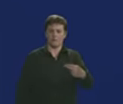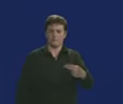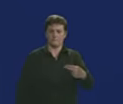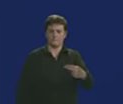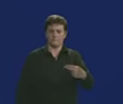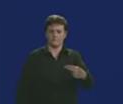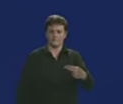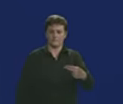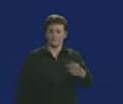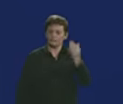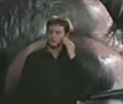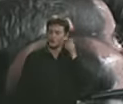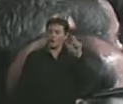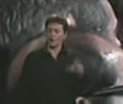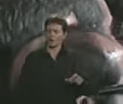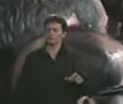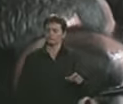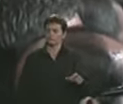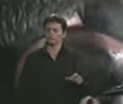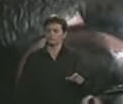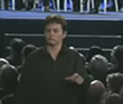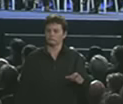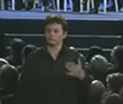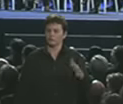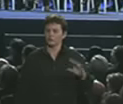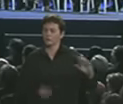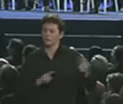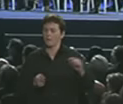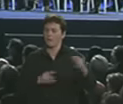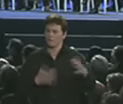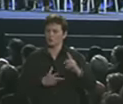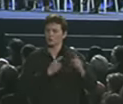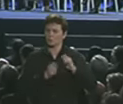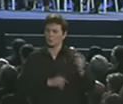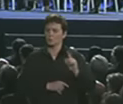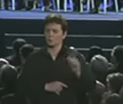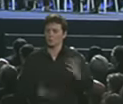Monsieur Ramadan, je le connais bien. Nous avons débattu ensemble.